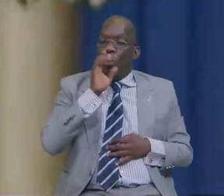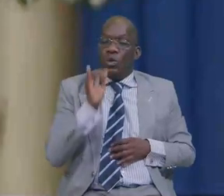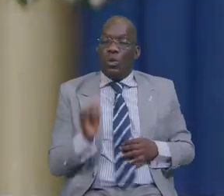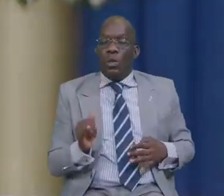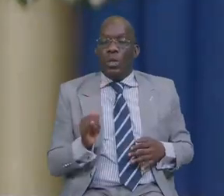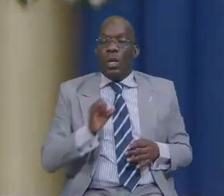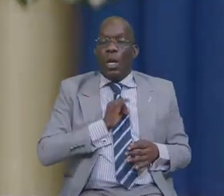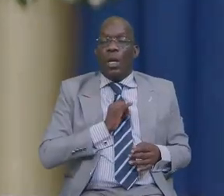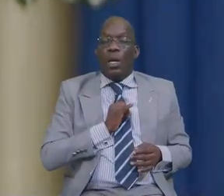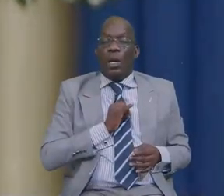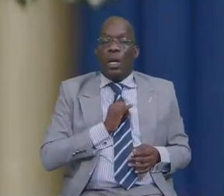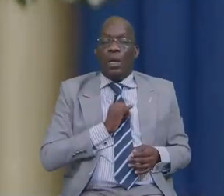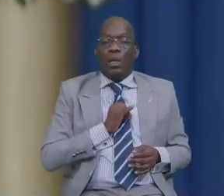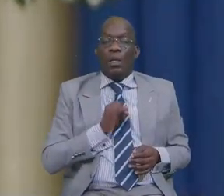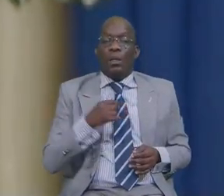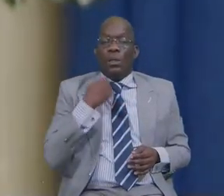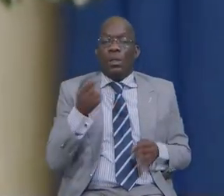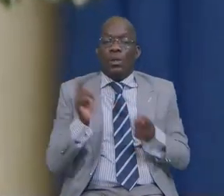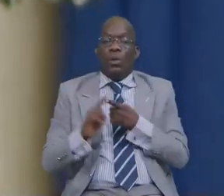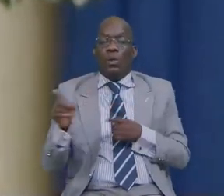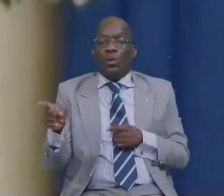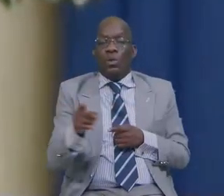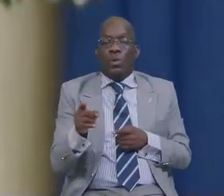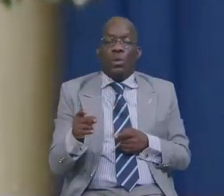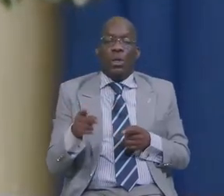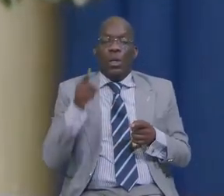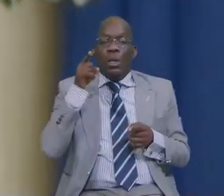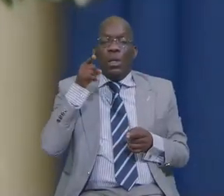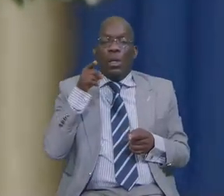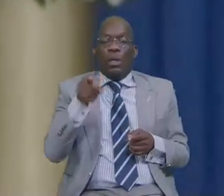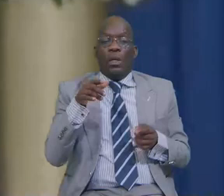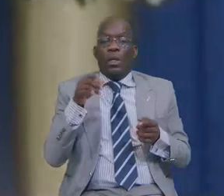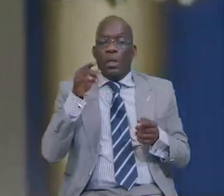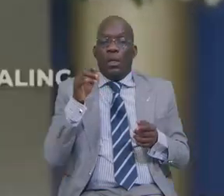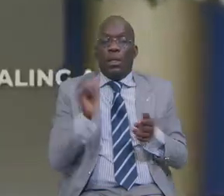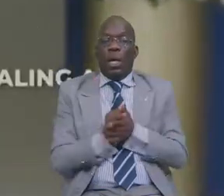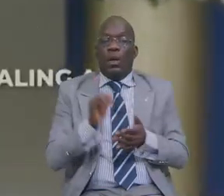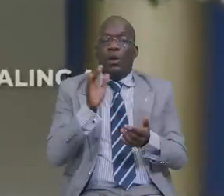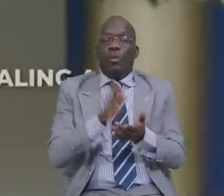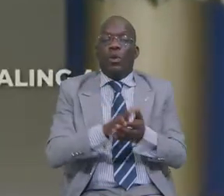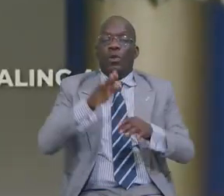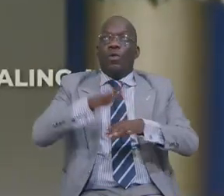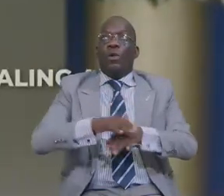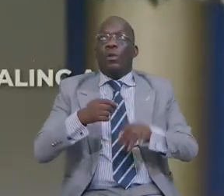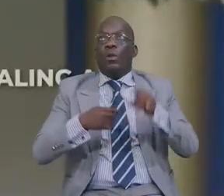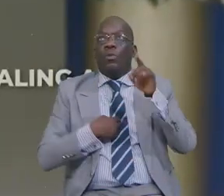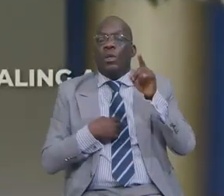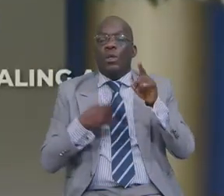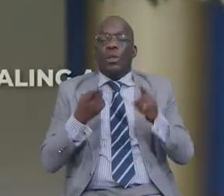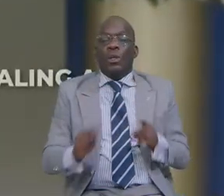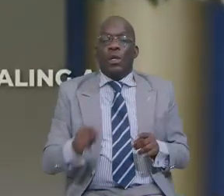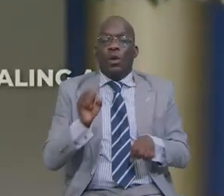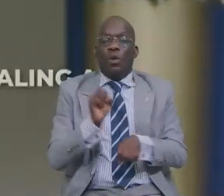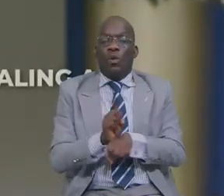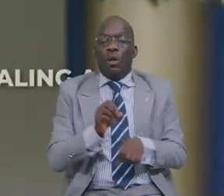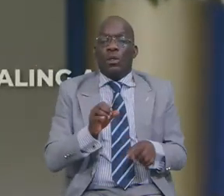12, en vérité, je vous le dis, celui qui croit en moi fera les œuvres que